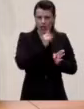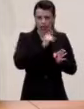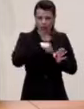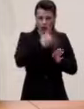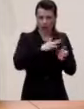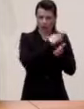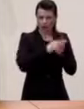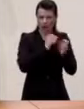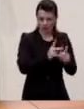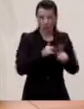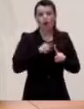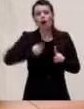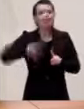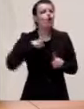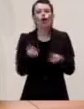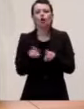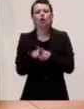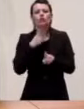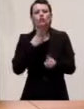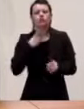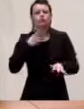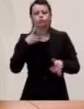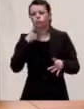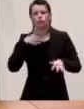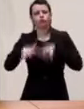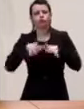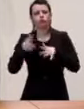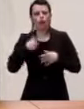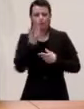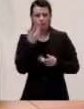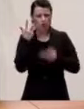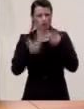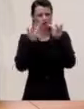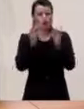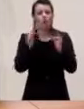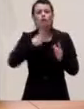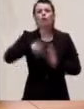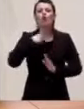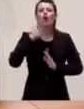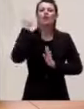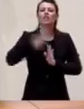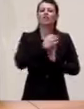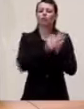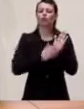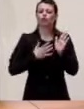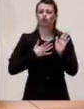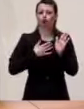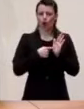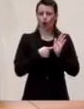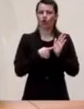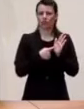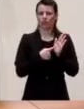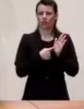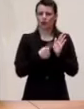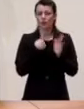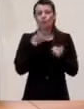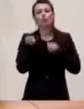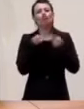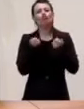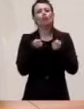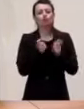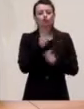in atto comunque dei sistemi. Vi leggo testualmente quella che è la nostra disposizione che abbiamo dato per la gestione dei